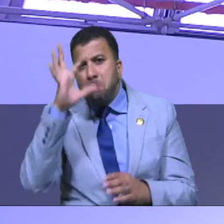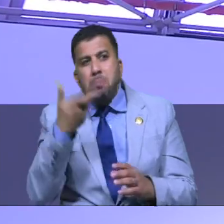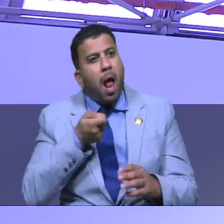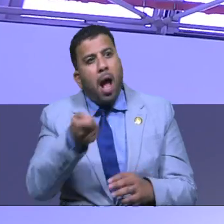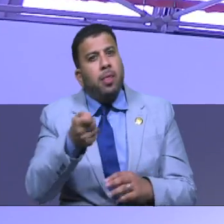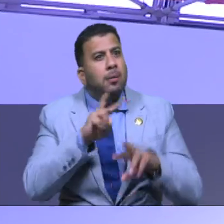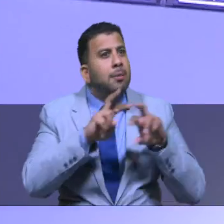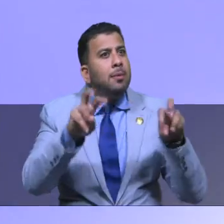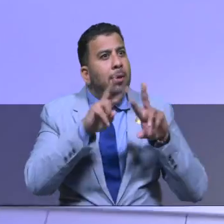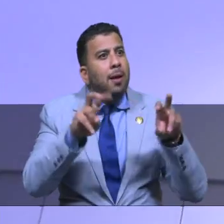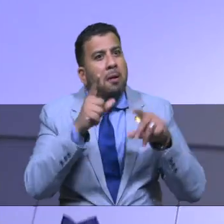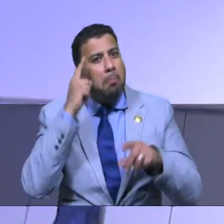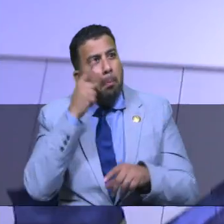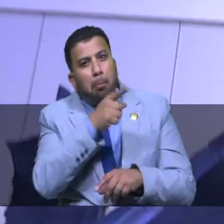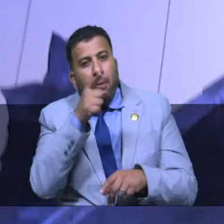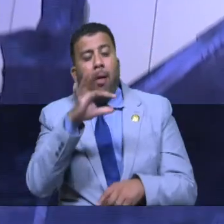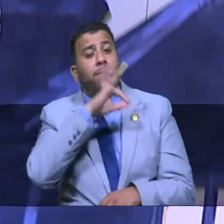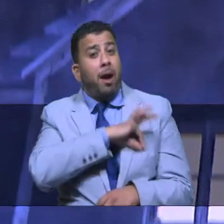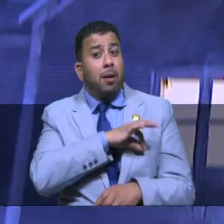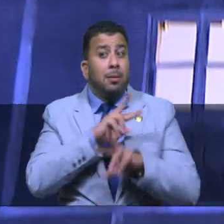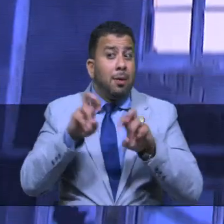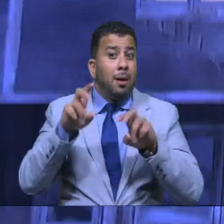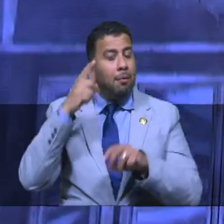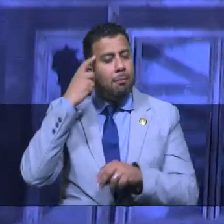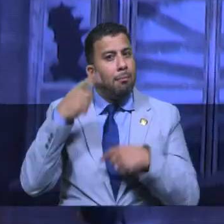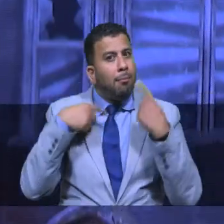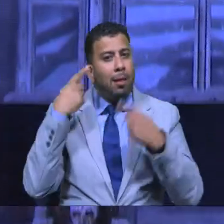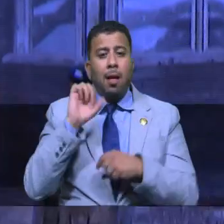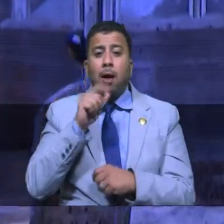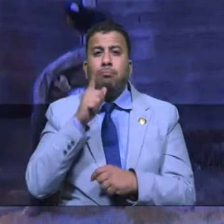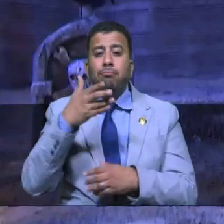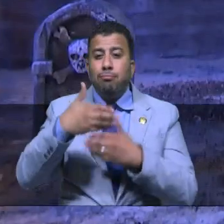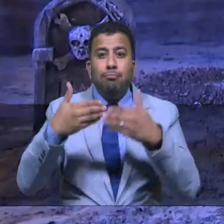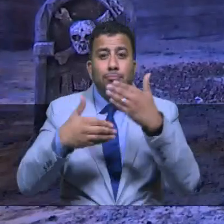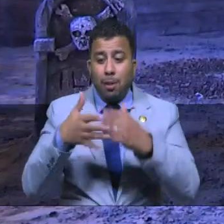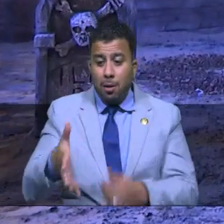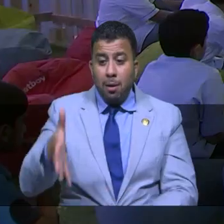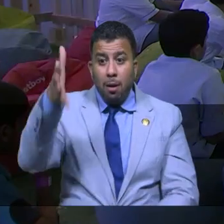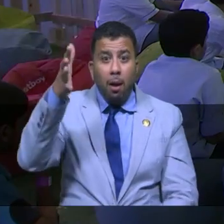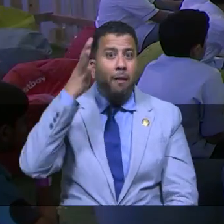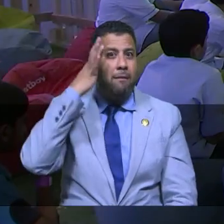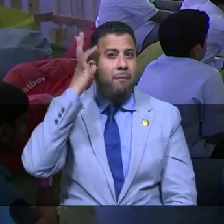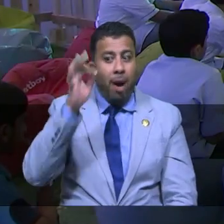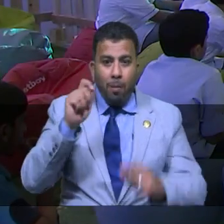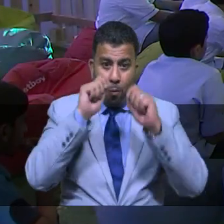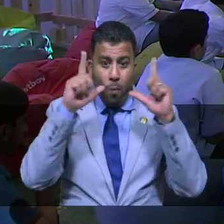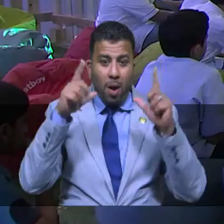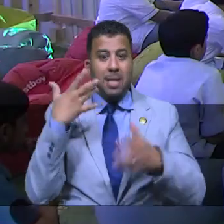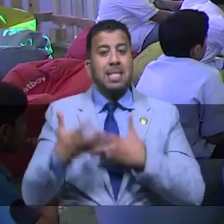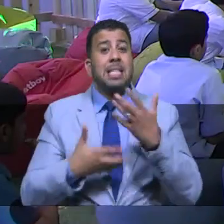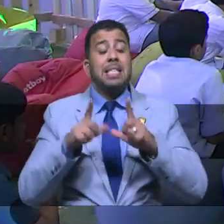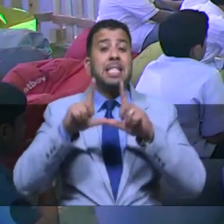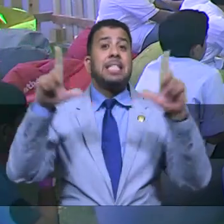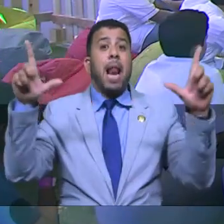اللعبه. مؤسسة فن تهدف في هذه الفعاليات إلى تنشئة وإعداد جيل واعد من الفنانين